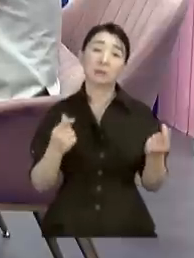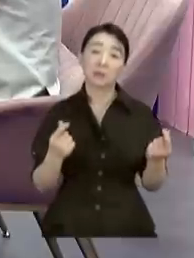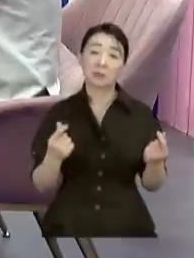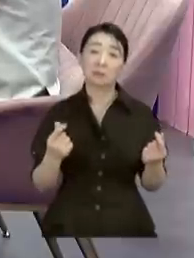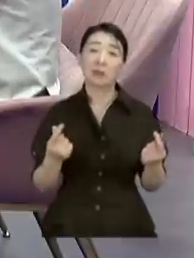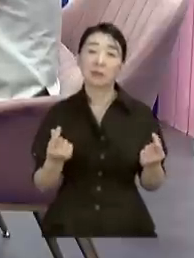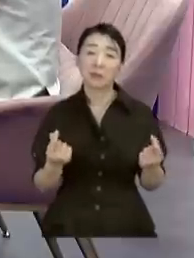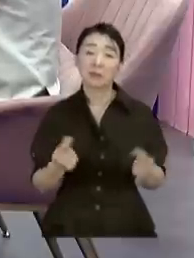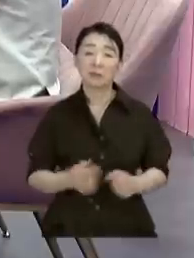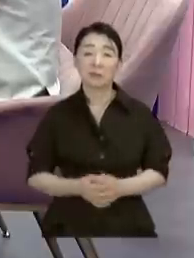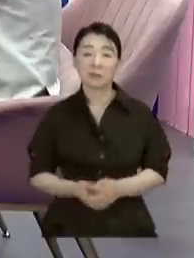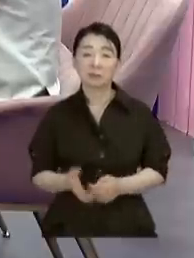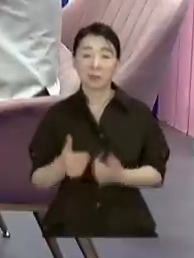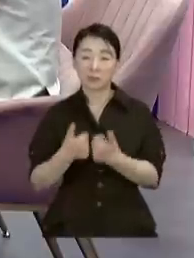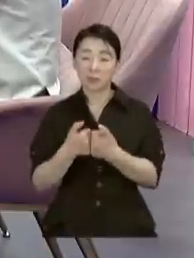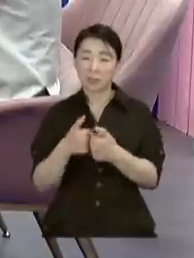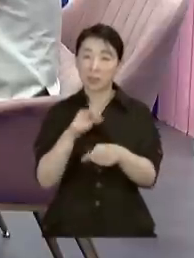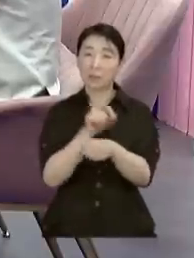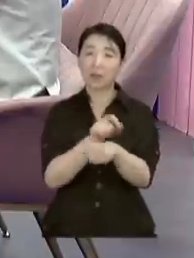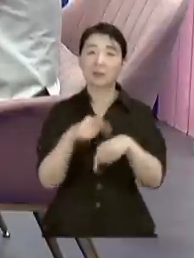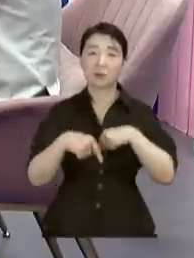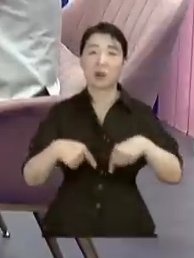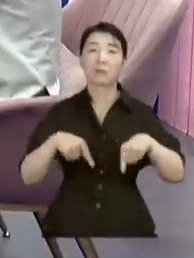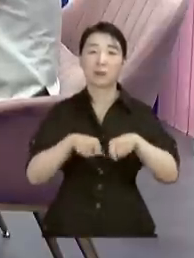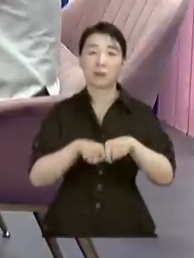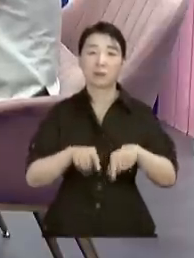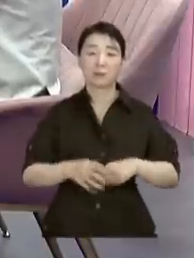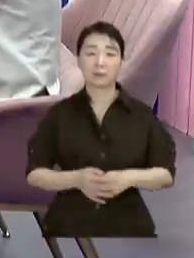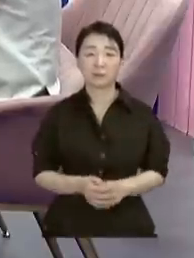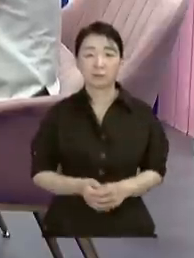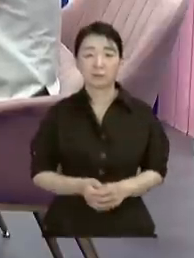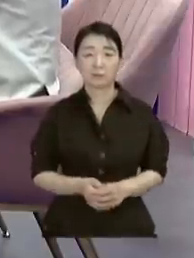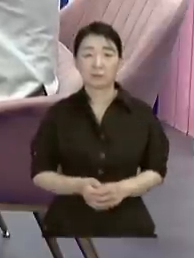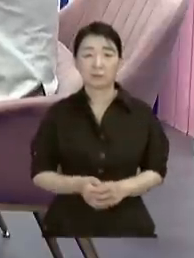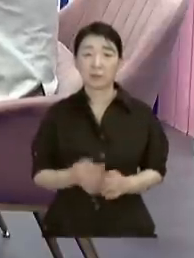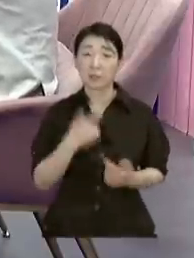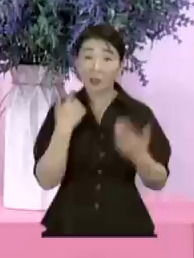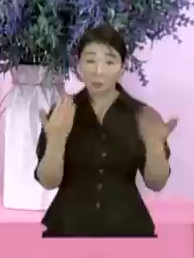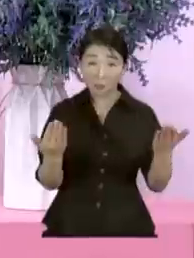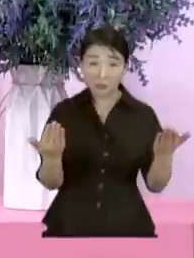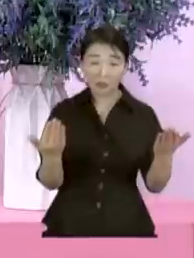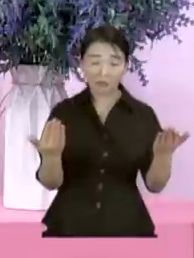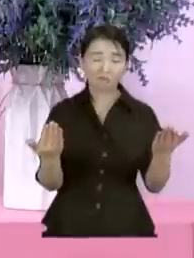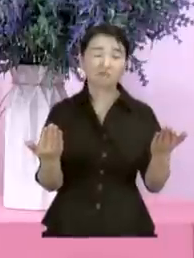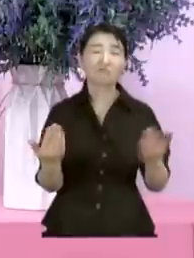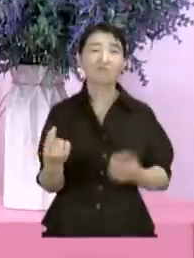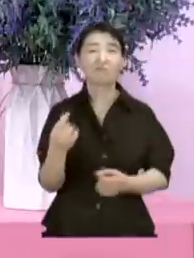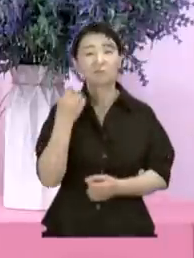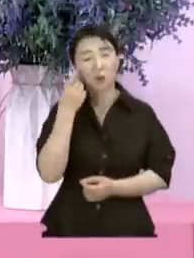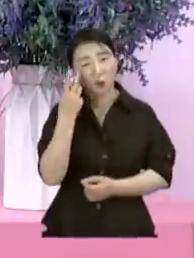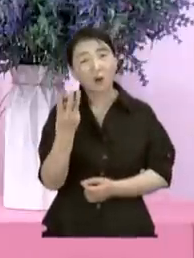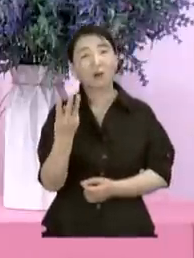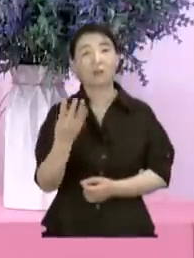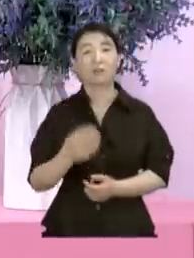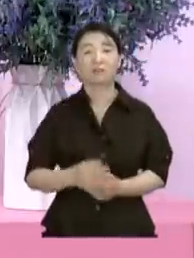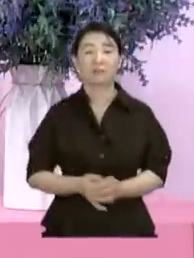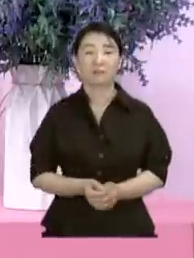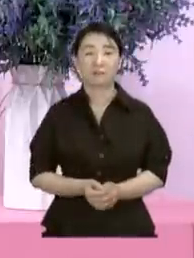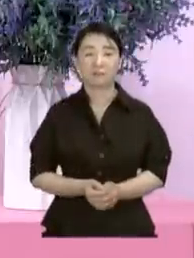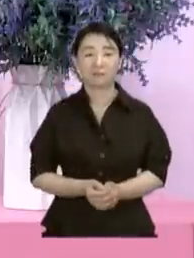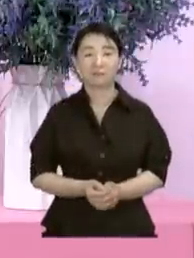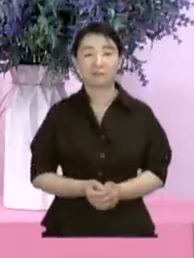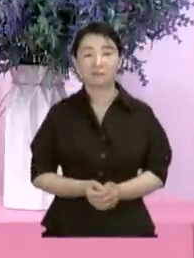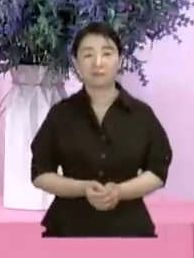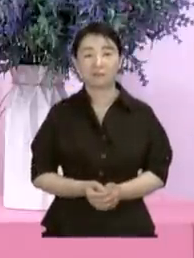좀 비슷한데 예, 상담과 행정을 했어요, 제가. 예, 상담. 근데 자원봉사였잖아요. 예, 자원봉사로 한 몇 개월을 했죠, 이제. 네,